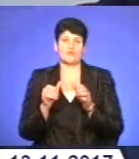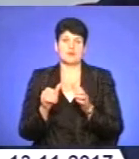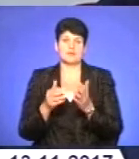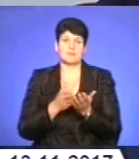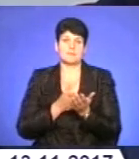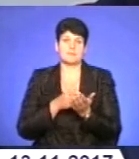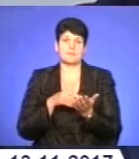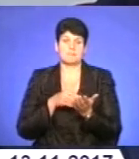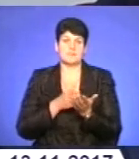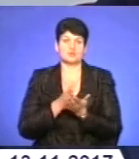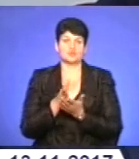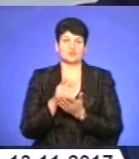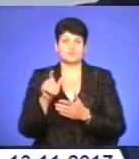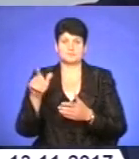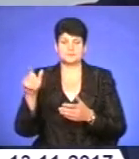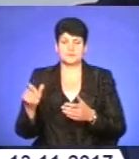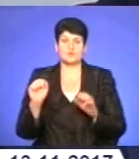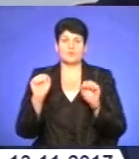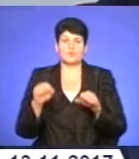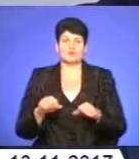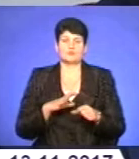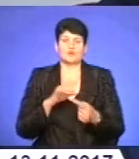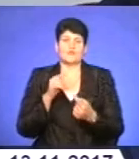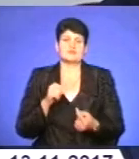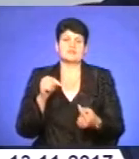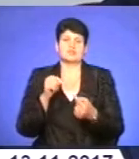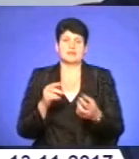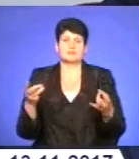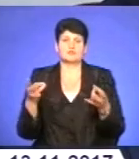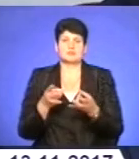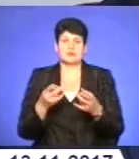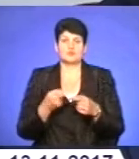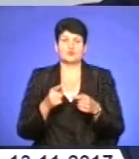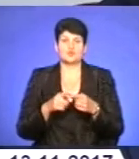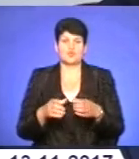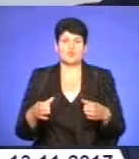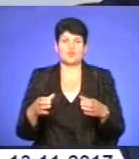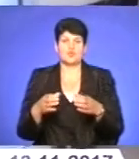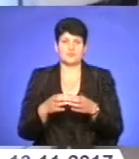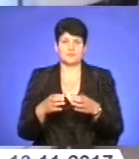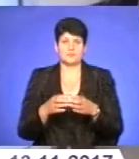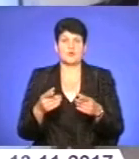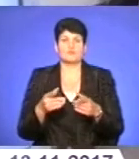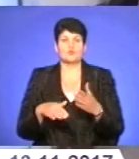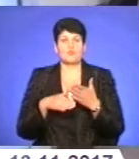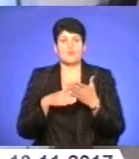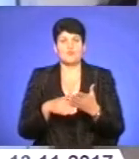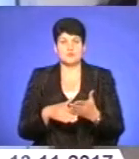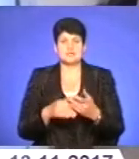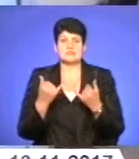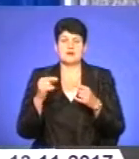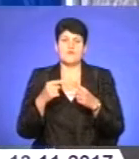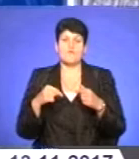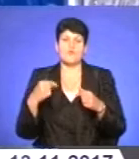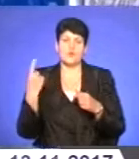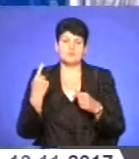пацієнта. Для того, щоб можна було визначати потреби цього госпітального округу в тій чи іншій допомозі. Наразі в області планують